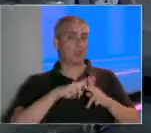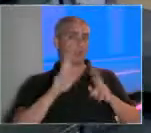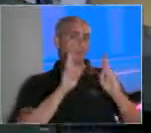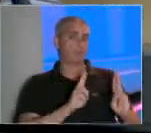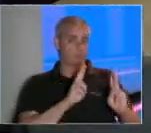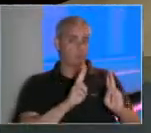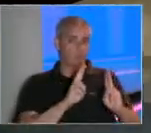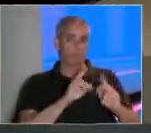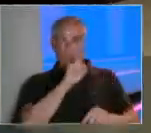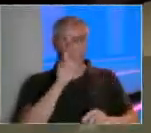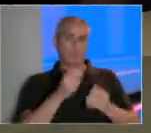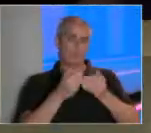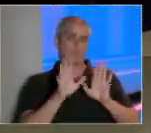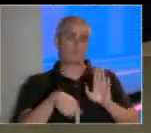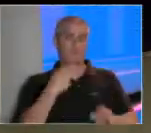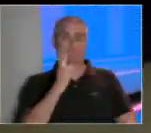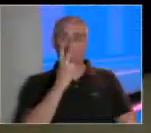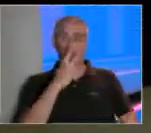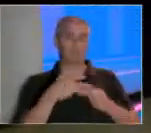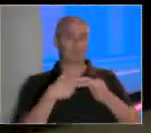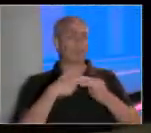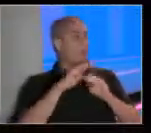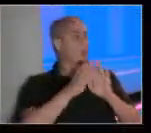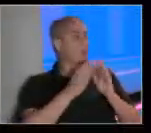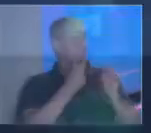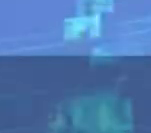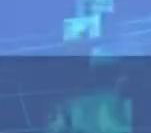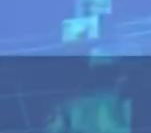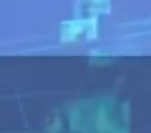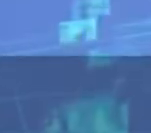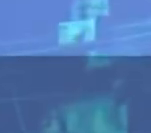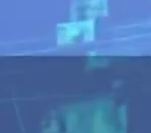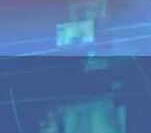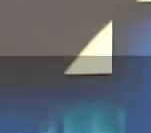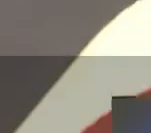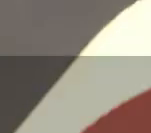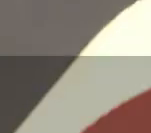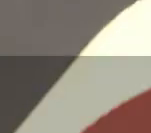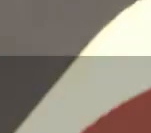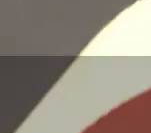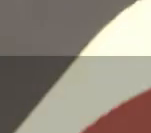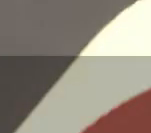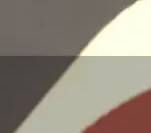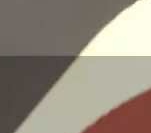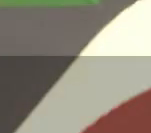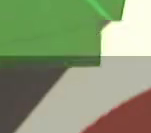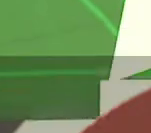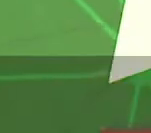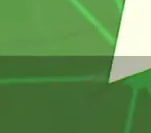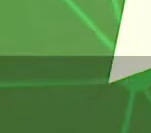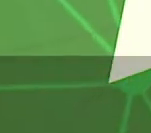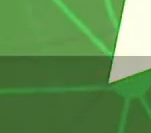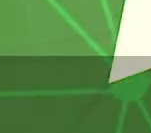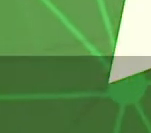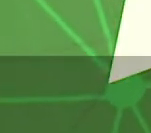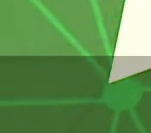האחרונים, ככל הנראה תיפתח ביום שני הקרוב. כל הדברים שאתה אומר, נדב, זה ממש מהשניות האחרונות, רק נאמר, ממש מהדקות האלה זה מה שנקרא